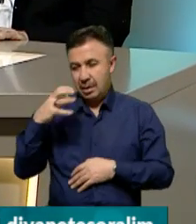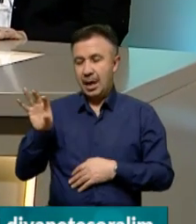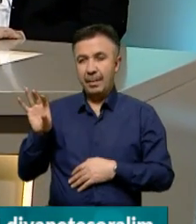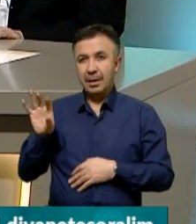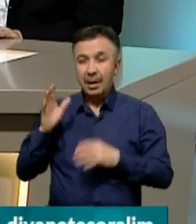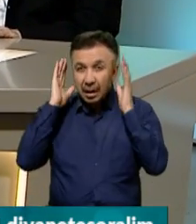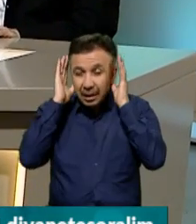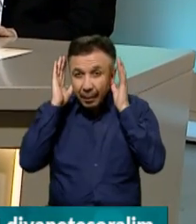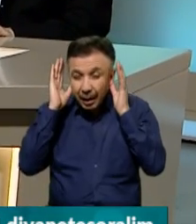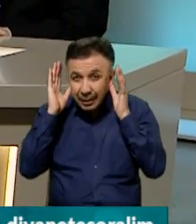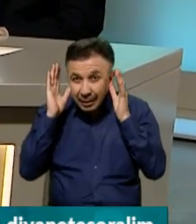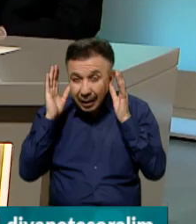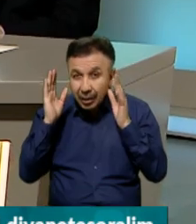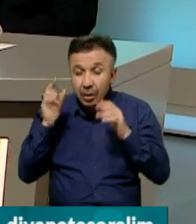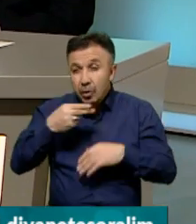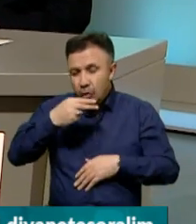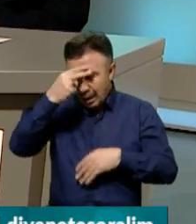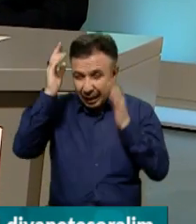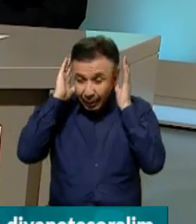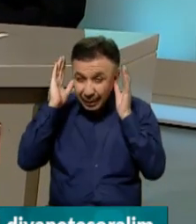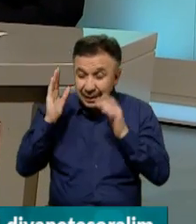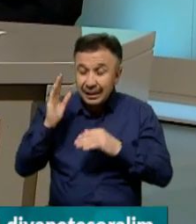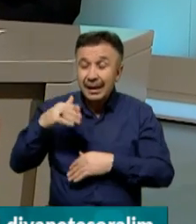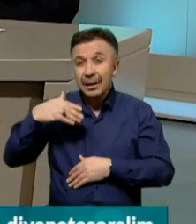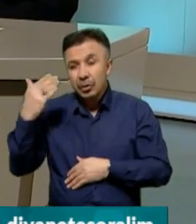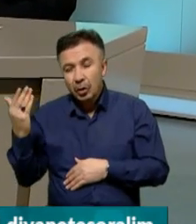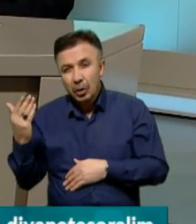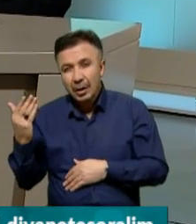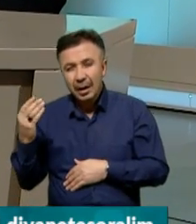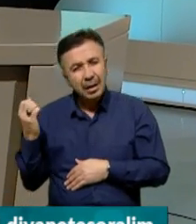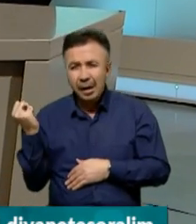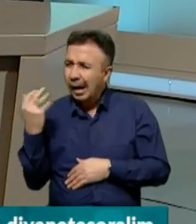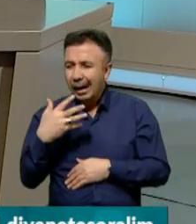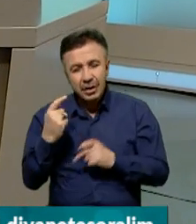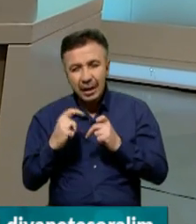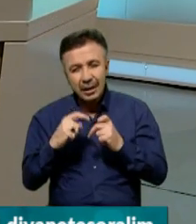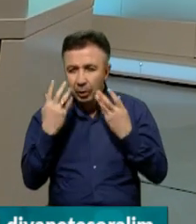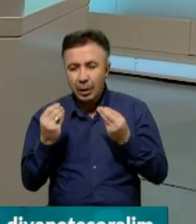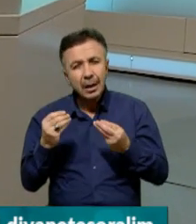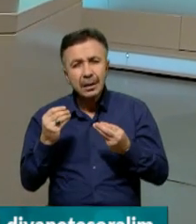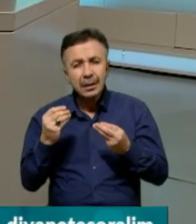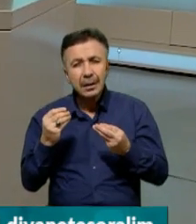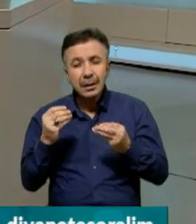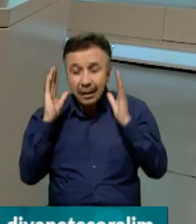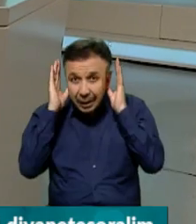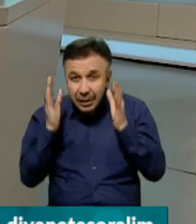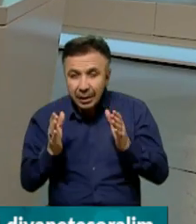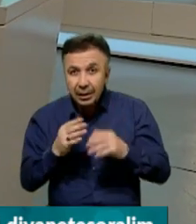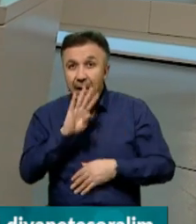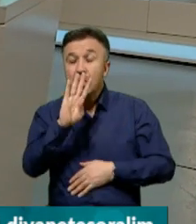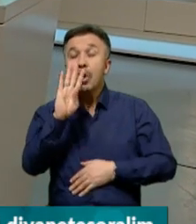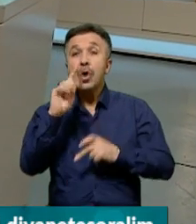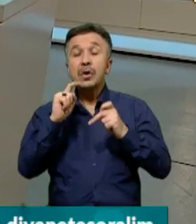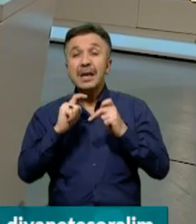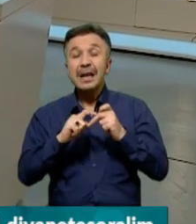Namazdan sonra, cuma namazından sonra kaç kaza edecektir? Kaza demeyeyim de kaç rekat olarak kılacaktır? Dört rekat olarak